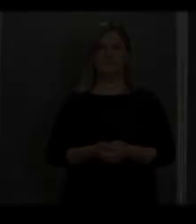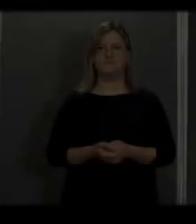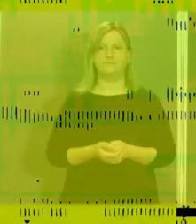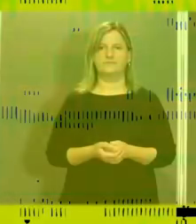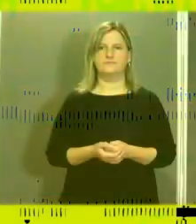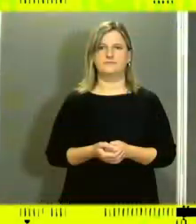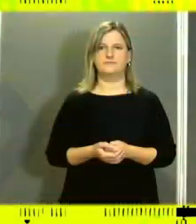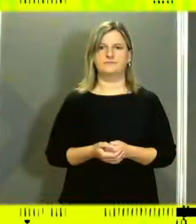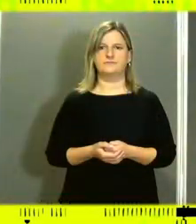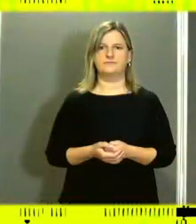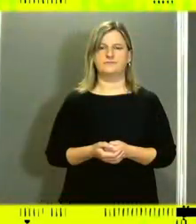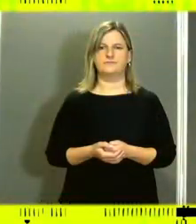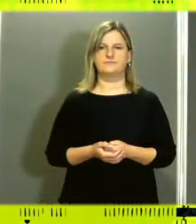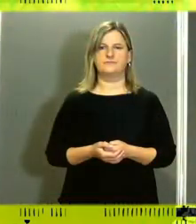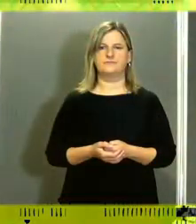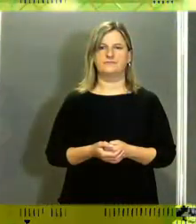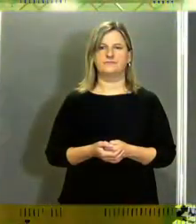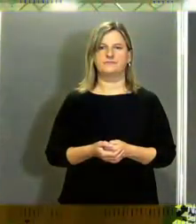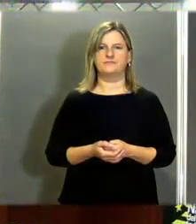doncs...